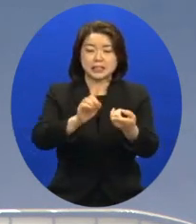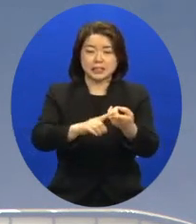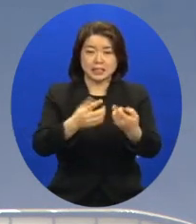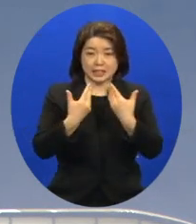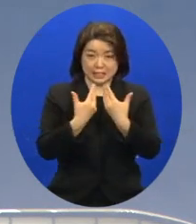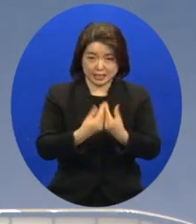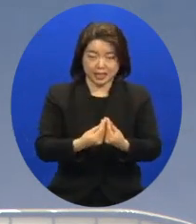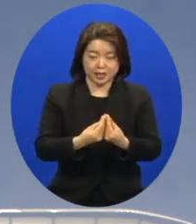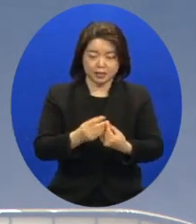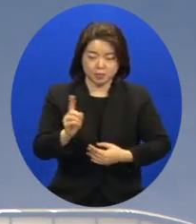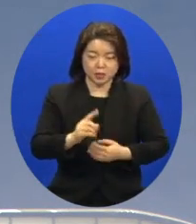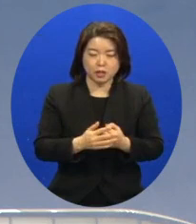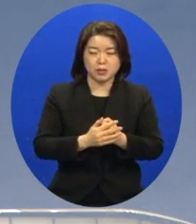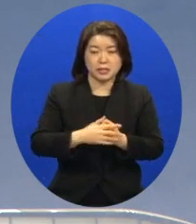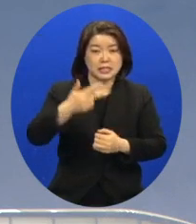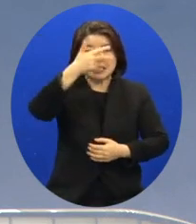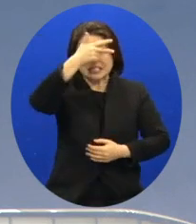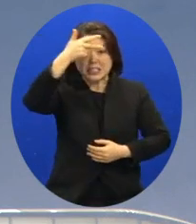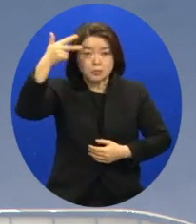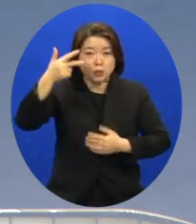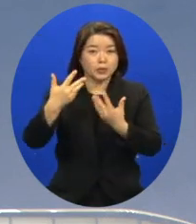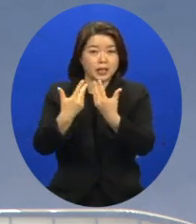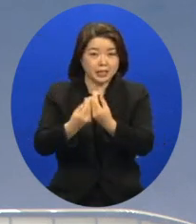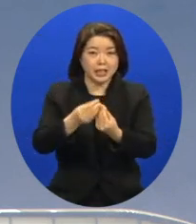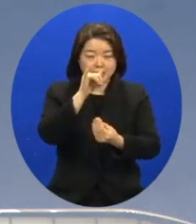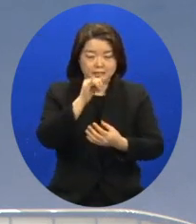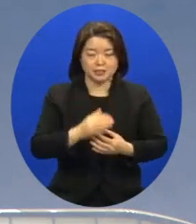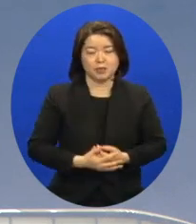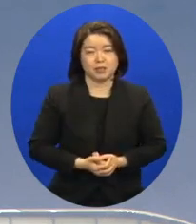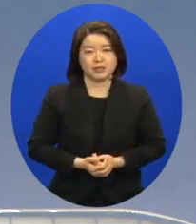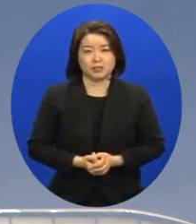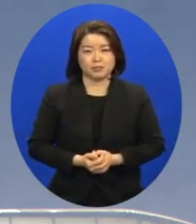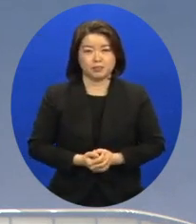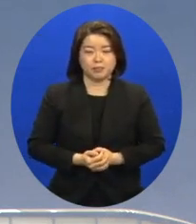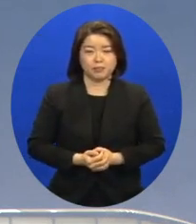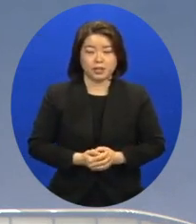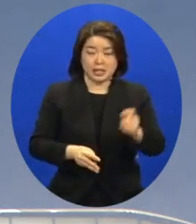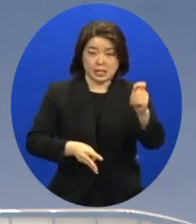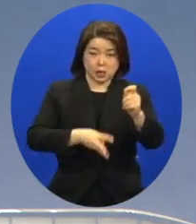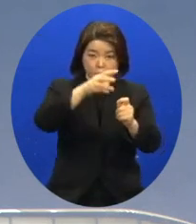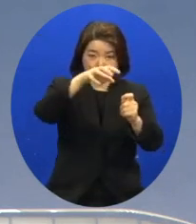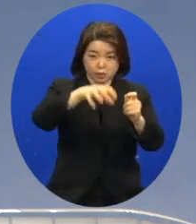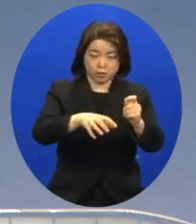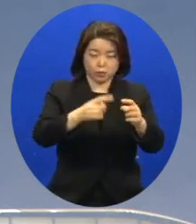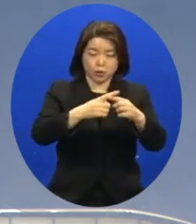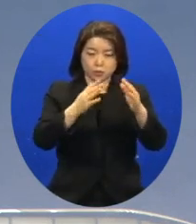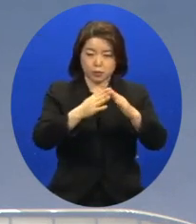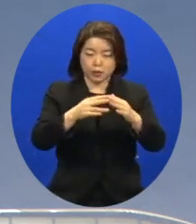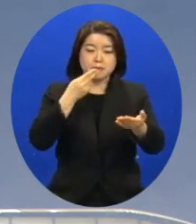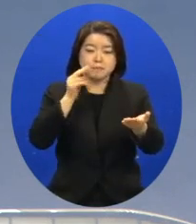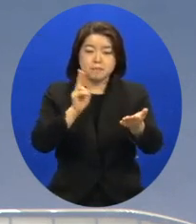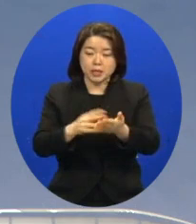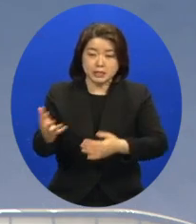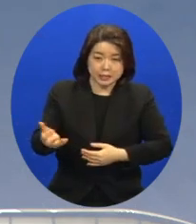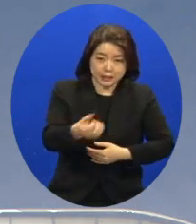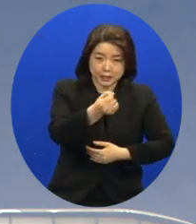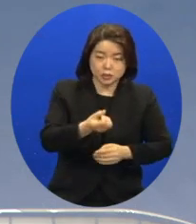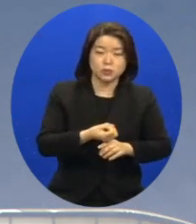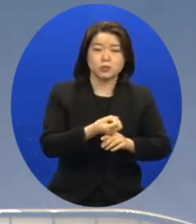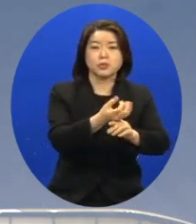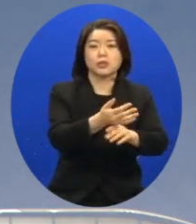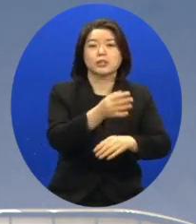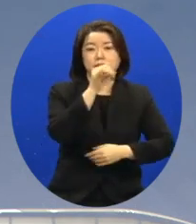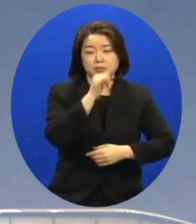들기를 디모데를 예를 듭니다. 디모데에게 고린도 교회 편지를 가져가서 전하게 했던